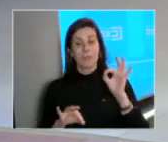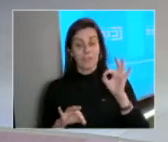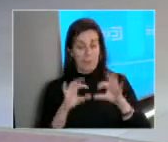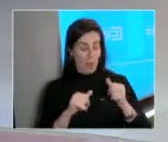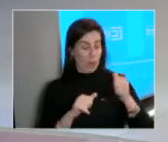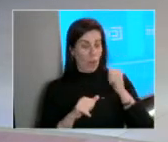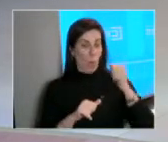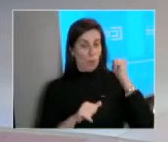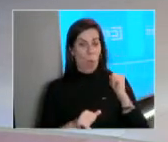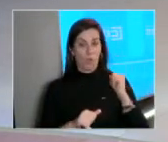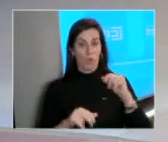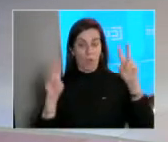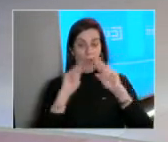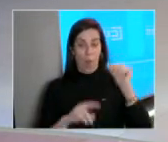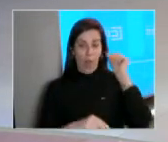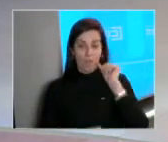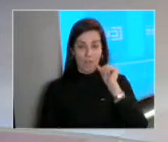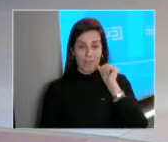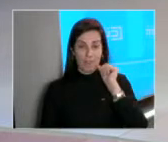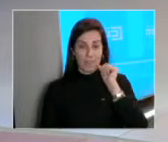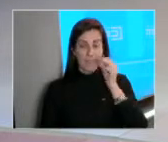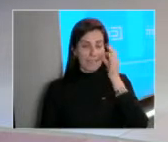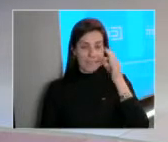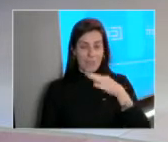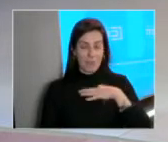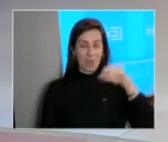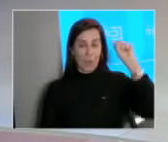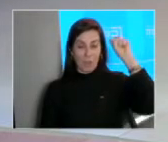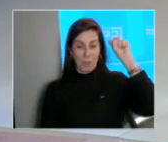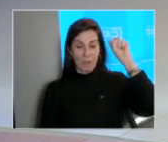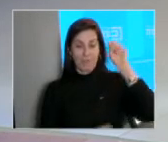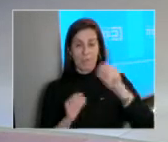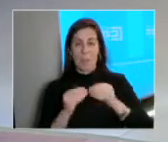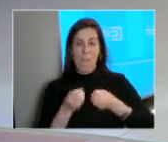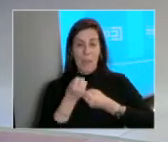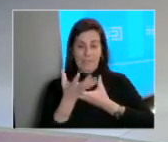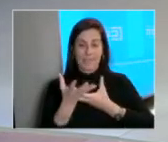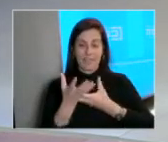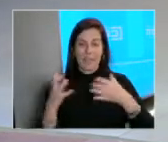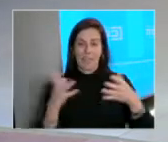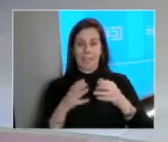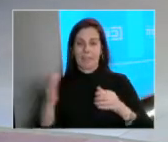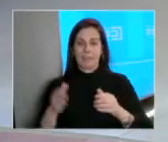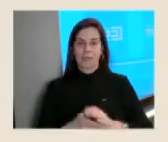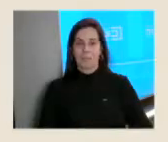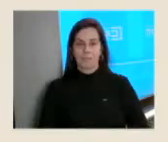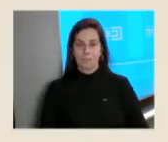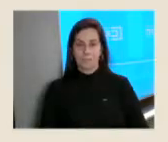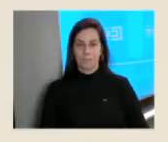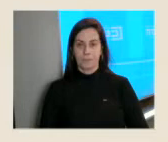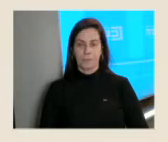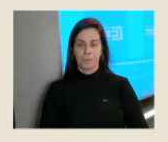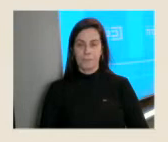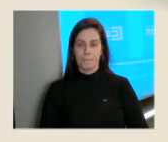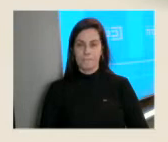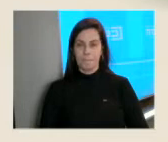בבחירות הקודמות של כחול לבן. שימו לב את עוצמה יהודית עם המסר שלהם למפלגת ימינה.